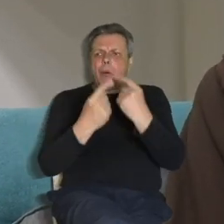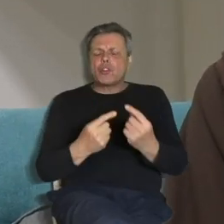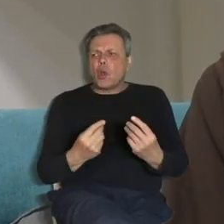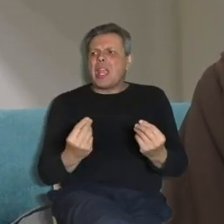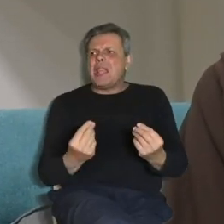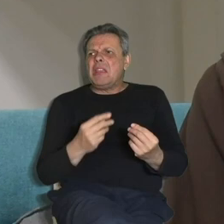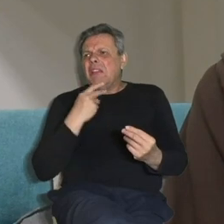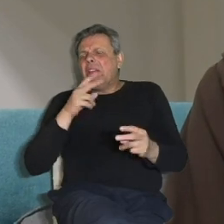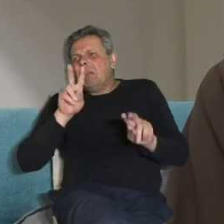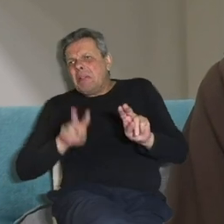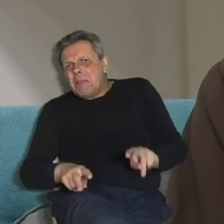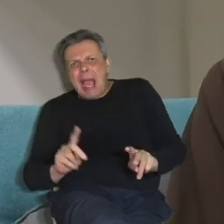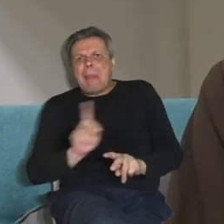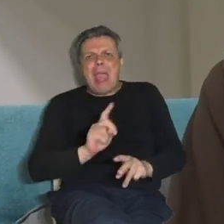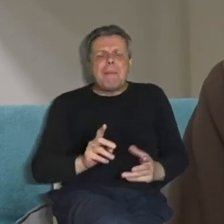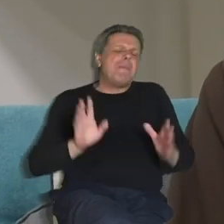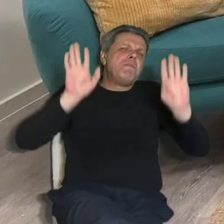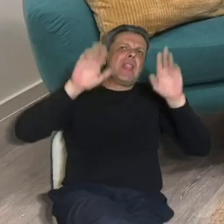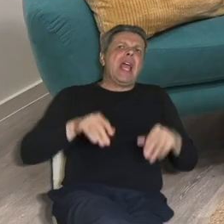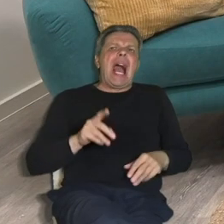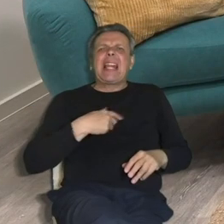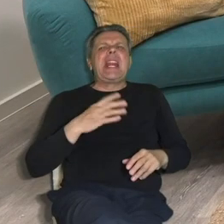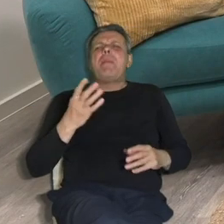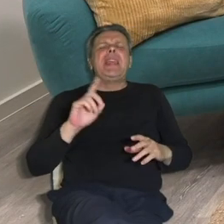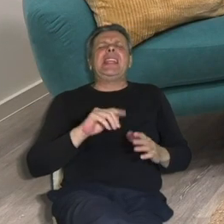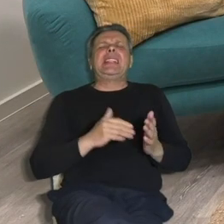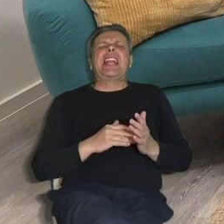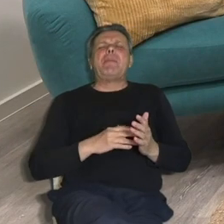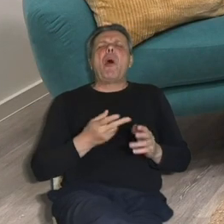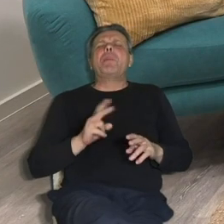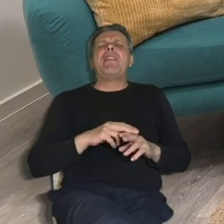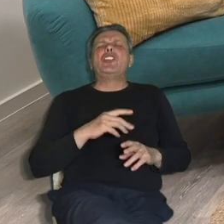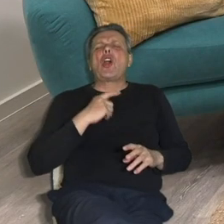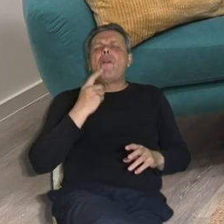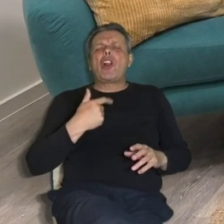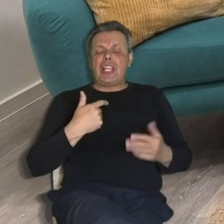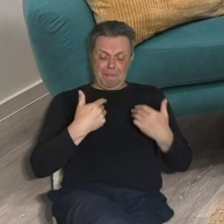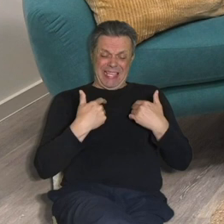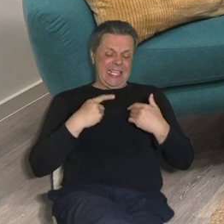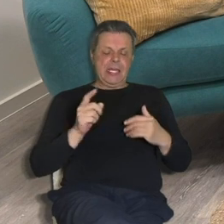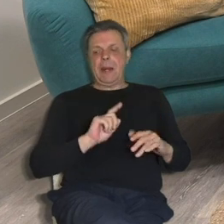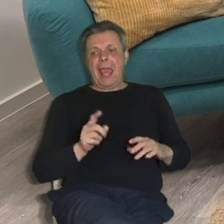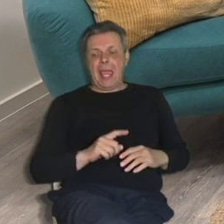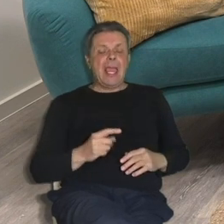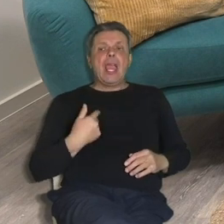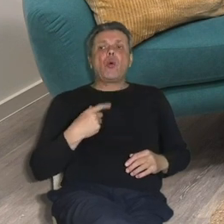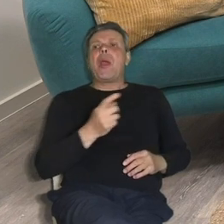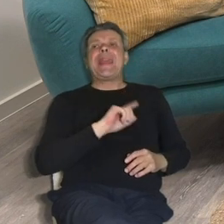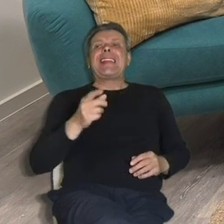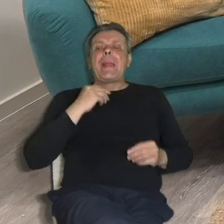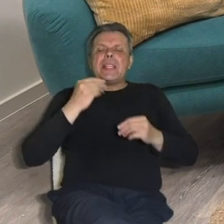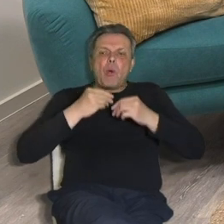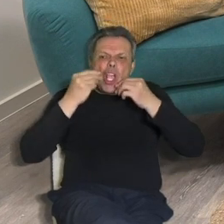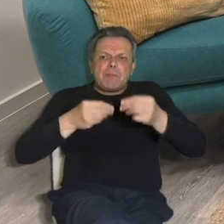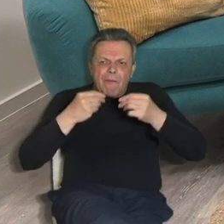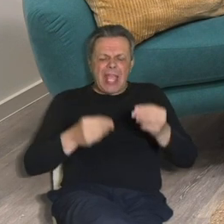nemali. Ja kažem u principu o Međugorju ne bi trebao previše govoriti netko od svećenika ili ljudi koji nisu tamo nikad ispovjedali. Jer mi koji smo tamo ispovjedali znamo